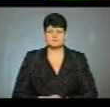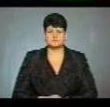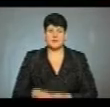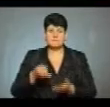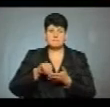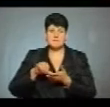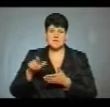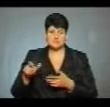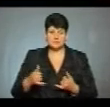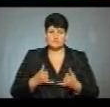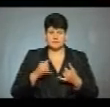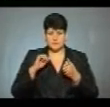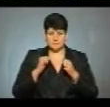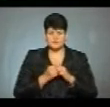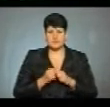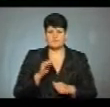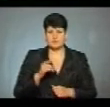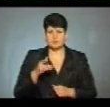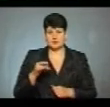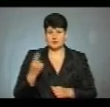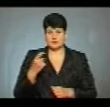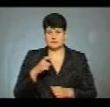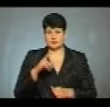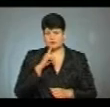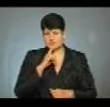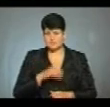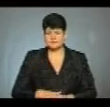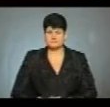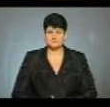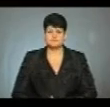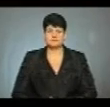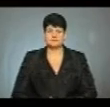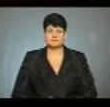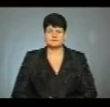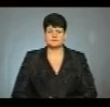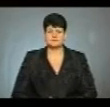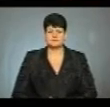Присутні вшанували пам'ять Віктора Гурняка хвилиною мовчання.